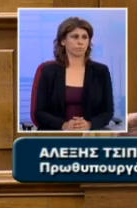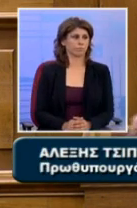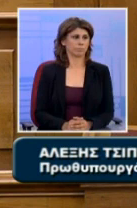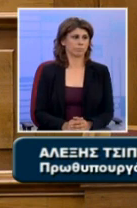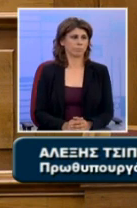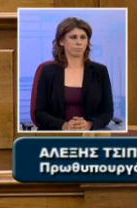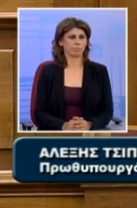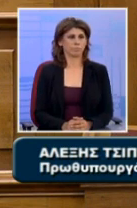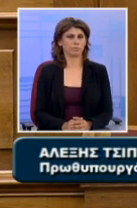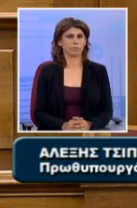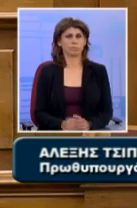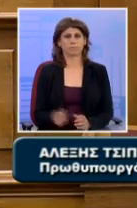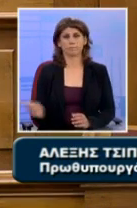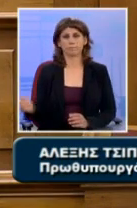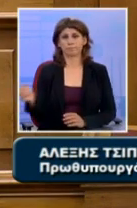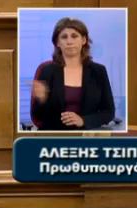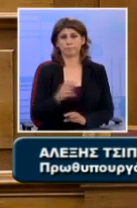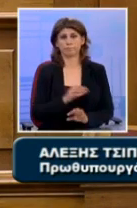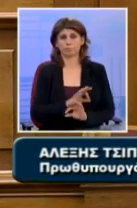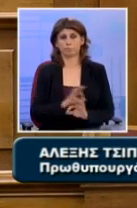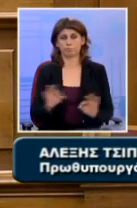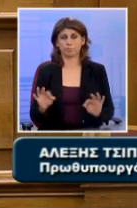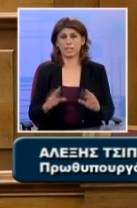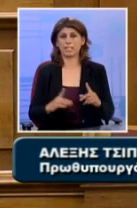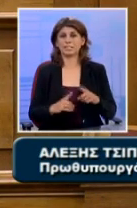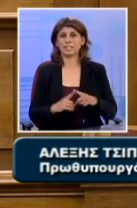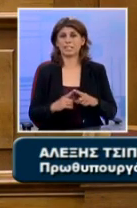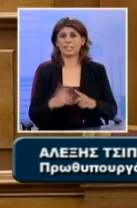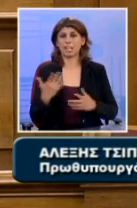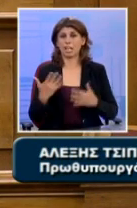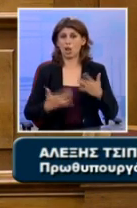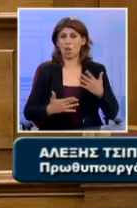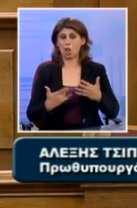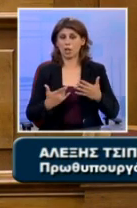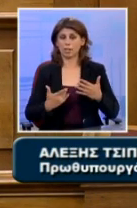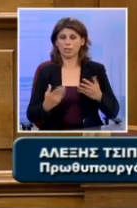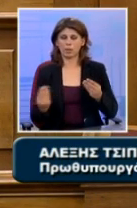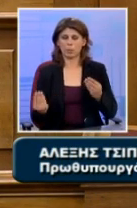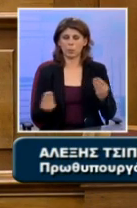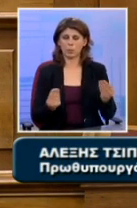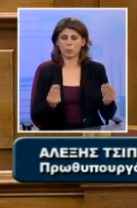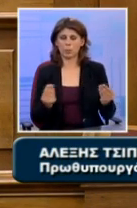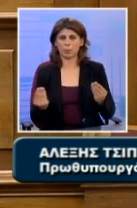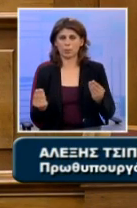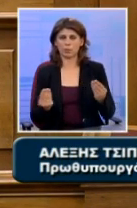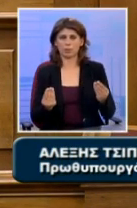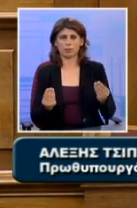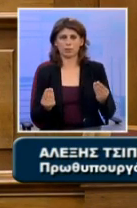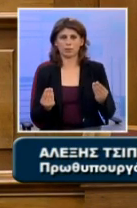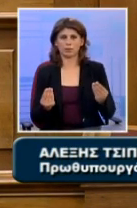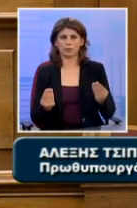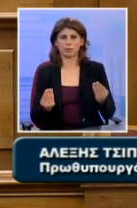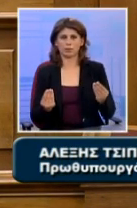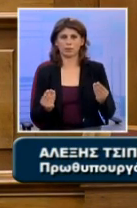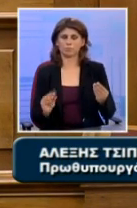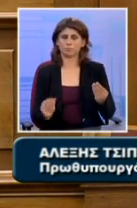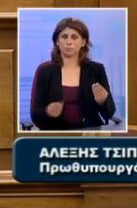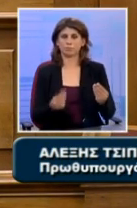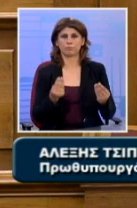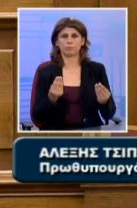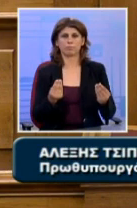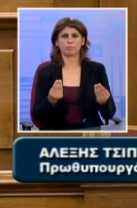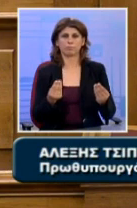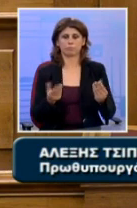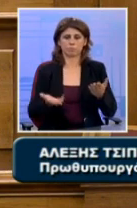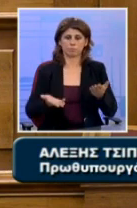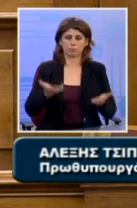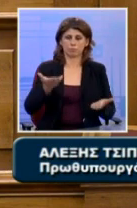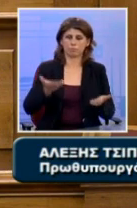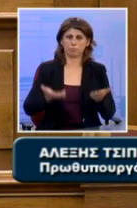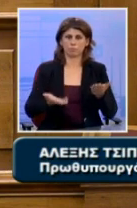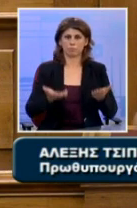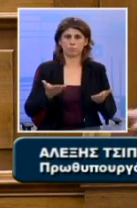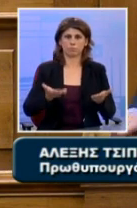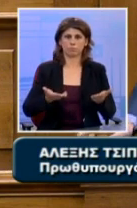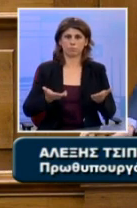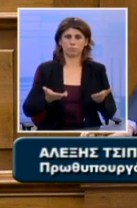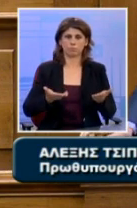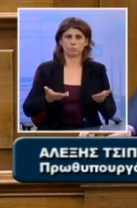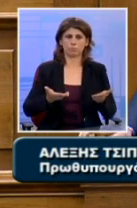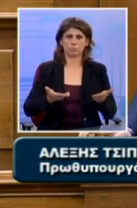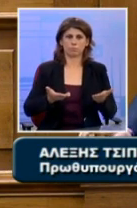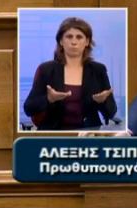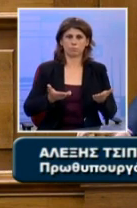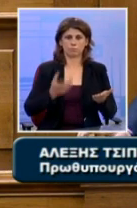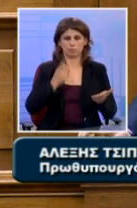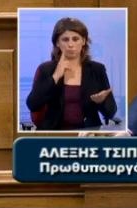Να είστε σίγουροι ότι τεχνικά, λογιστικά κόλπα που εμφανίζουν ισοσκελισμένες τις οφειλές και